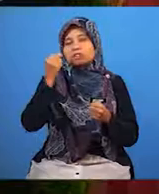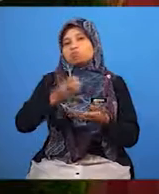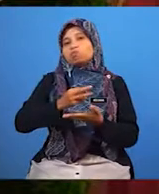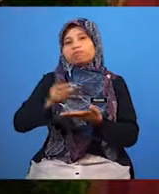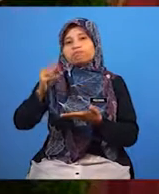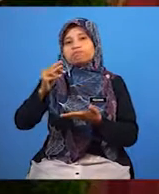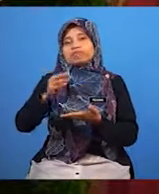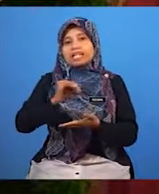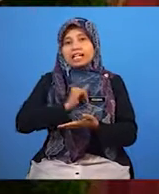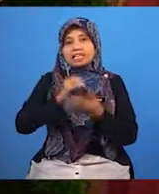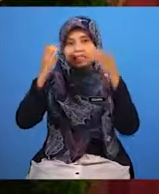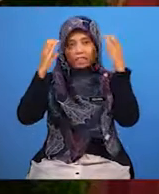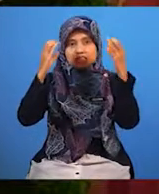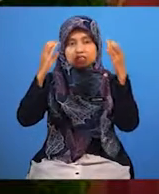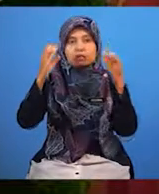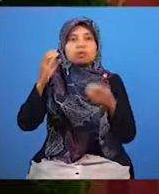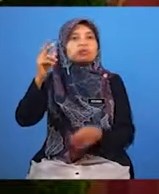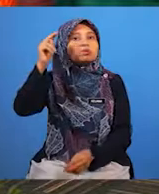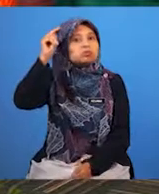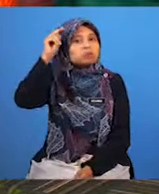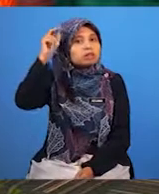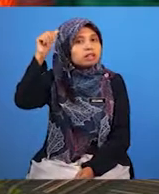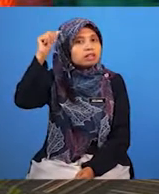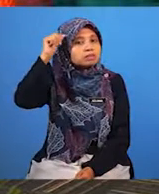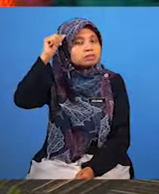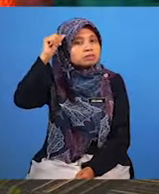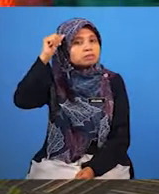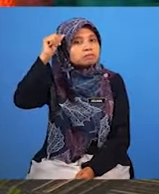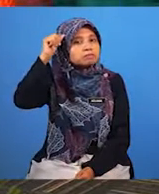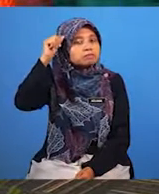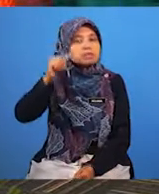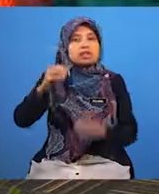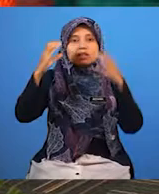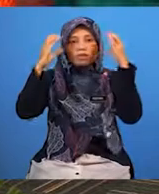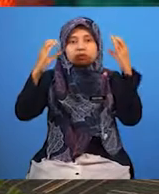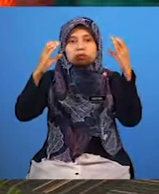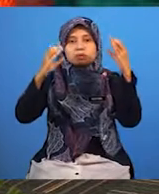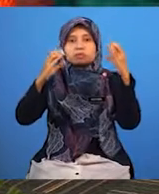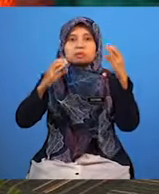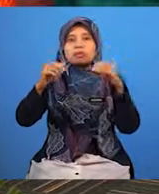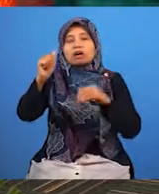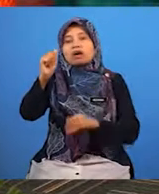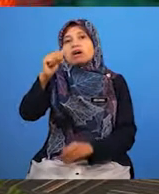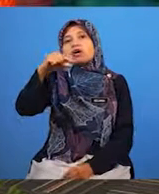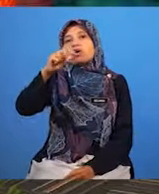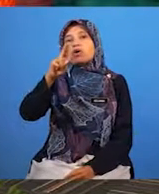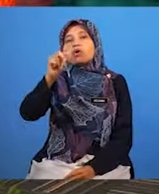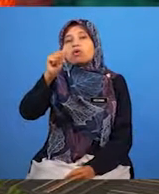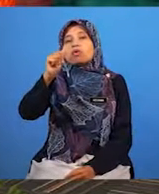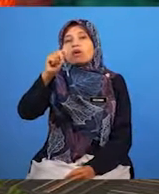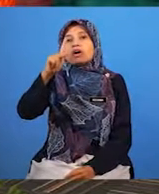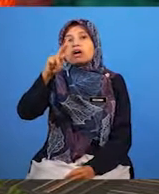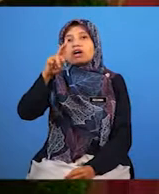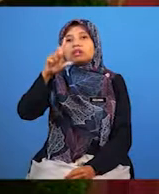bersemangat. Saya, Cikgu Nur Azam bin Muhammad Syed, seorang guru aquaculture yang mengajar di College Vocational Datuk